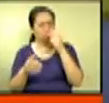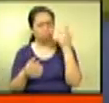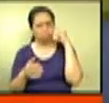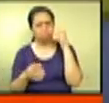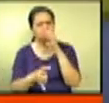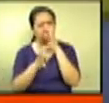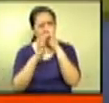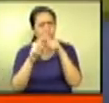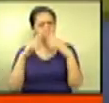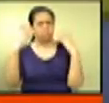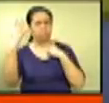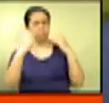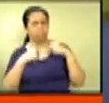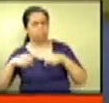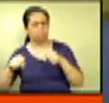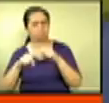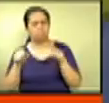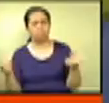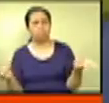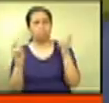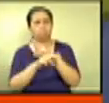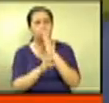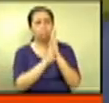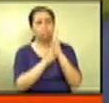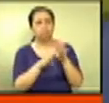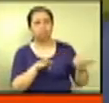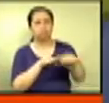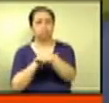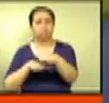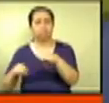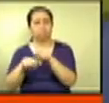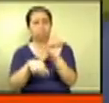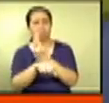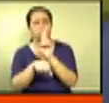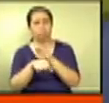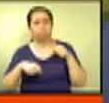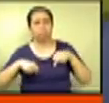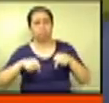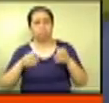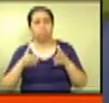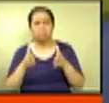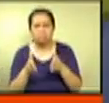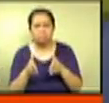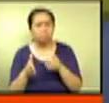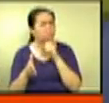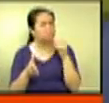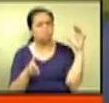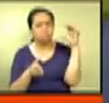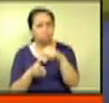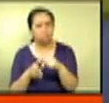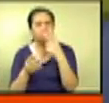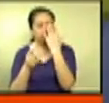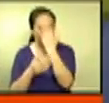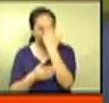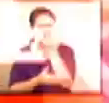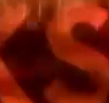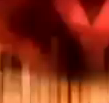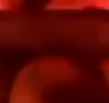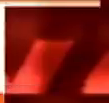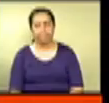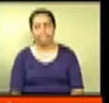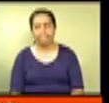ang MMDA sa paghuli sa mga rider, samantalang ang mga bus na humaharang at gumagamit sa motorcycle lane, hindi nila hinuhuli? Panoorin po natin